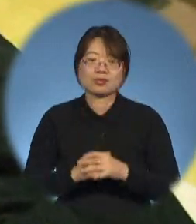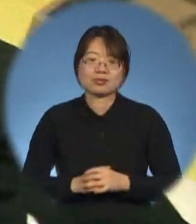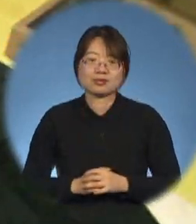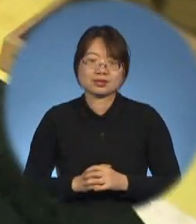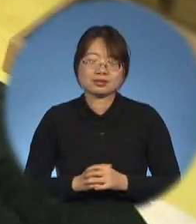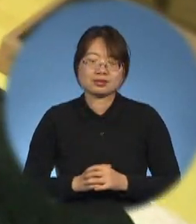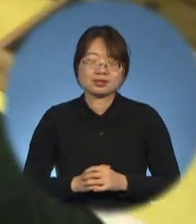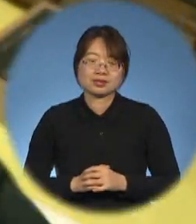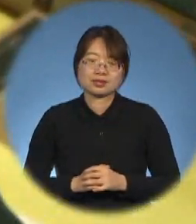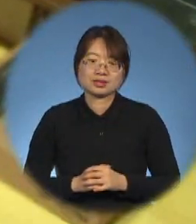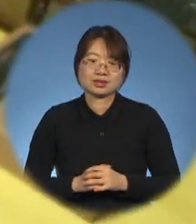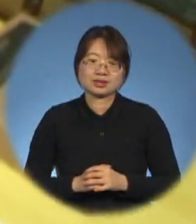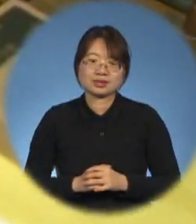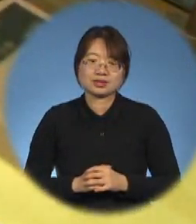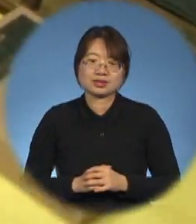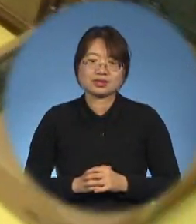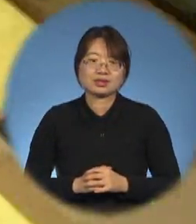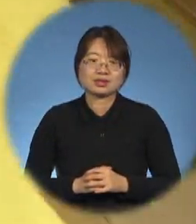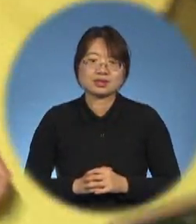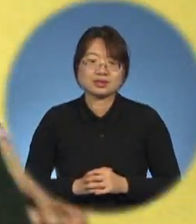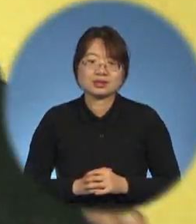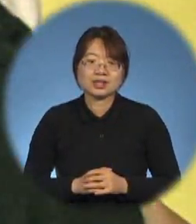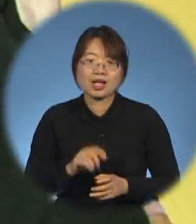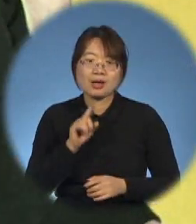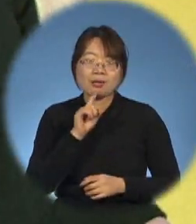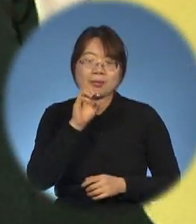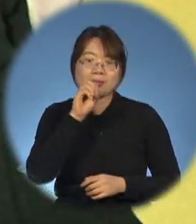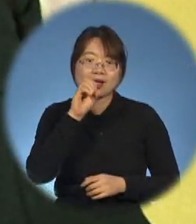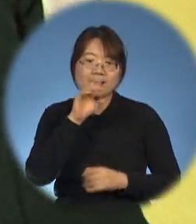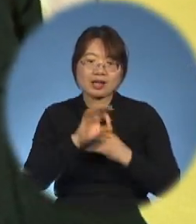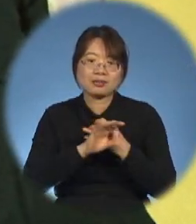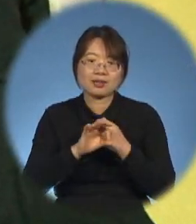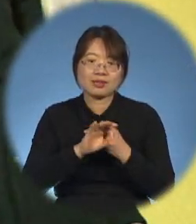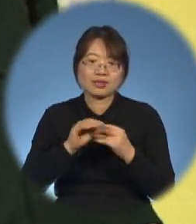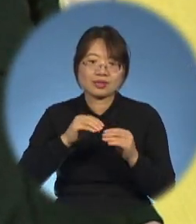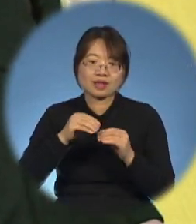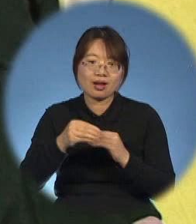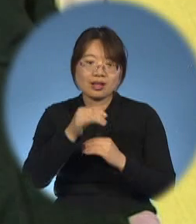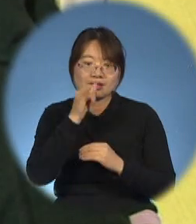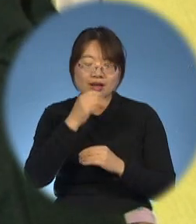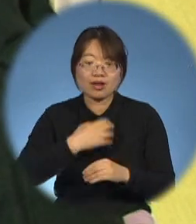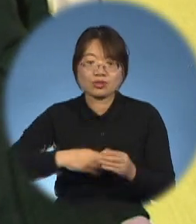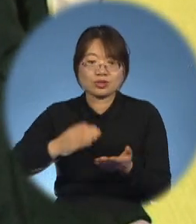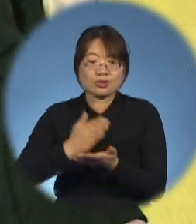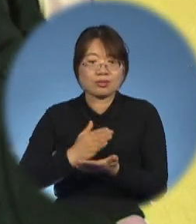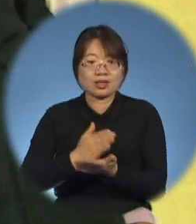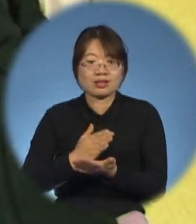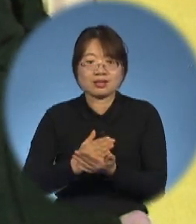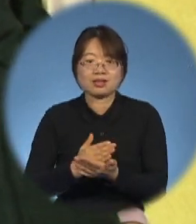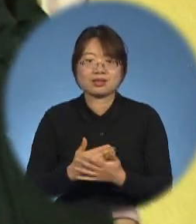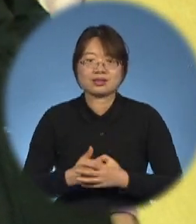으 뭐로 떨어져 옴 으 음 갑작 말 엄빠